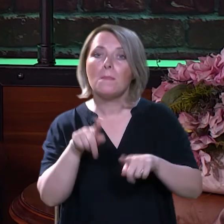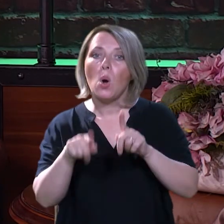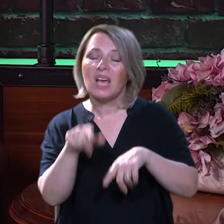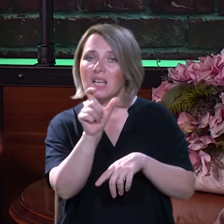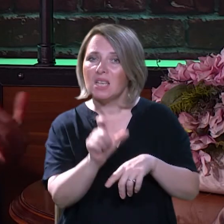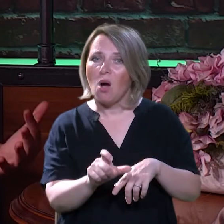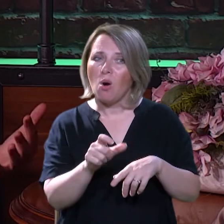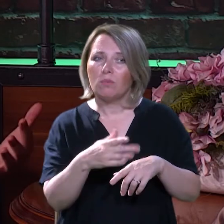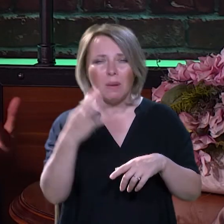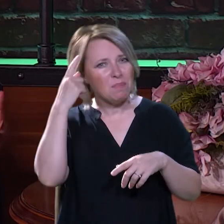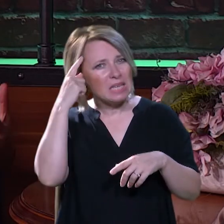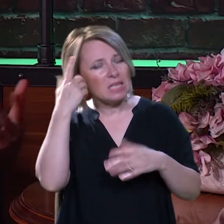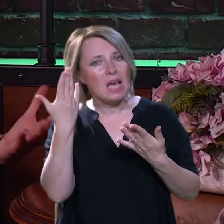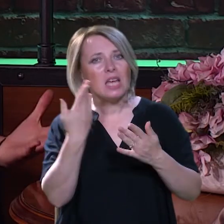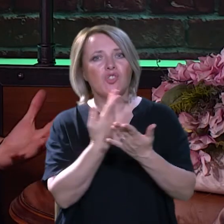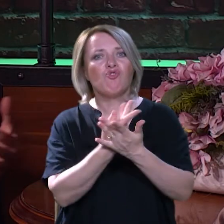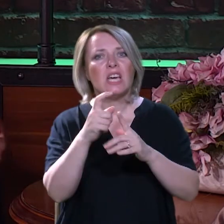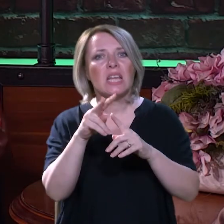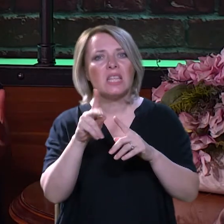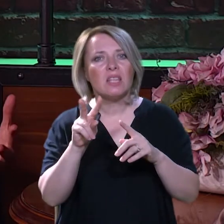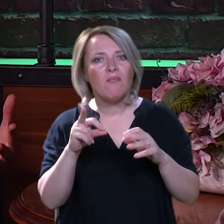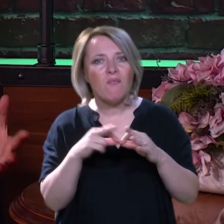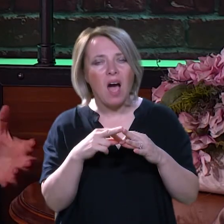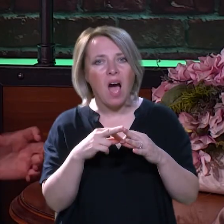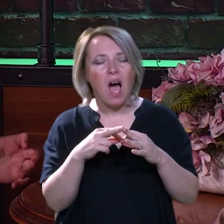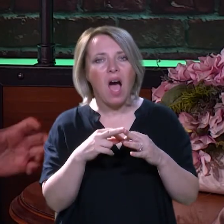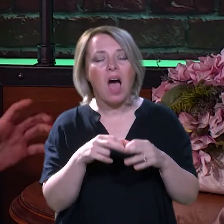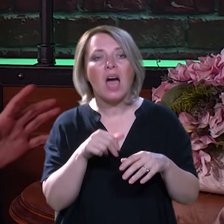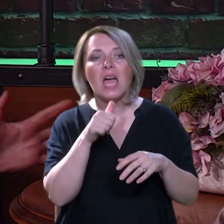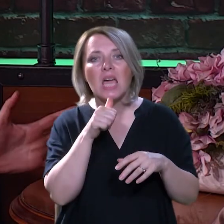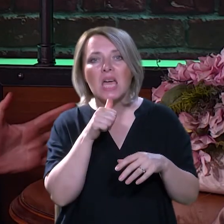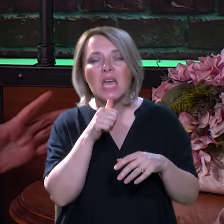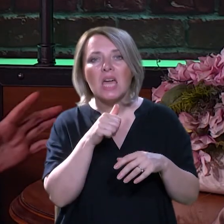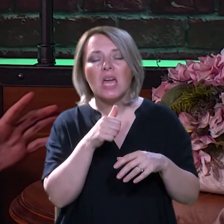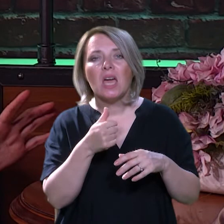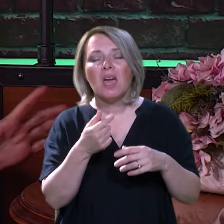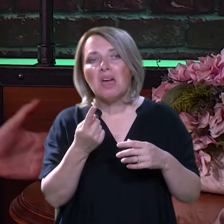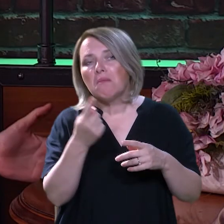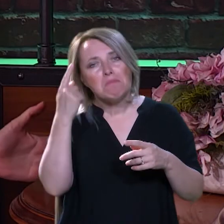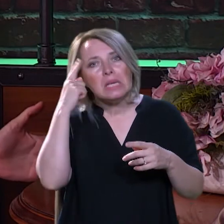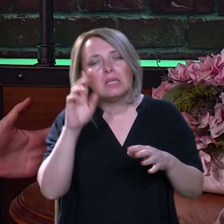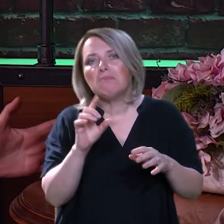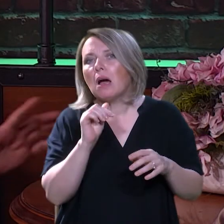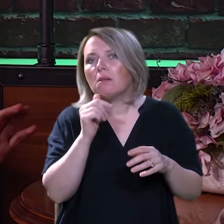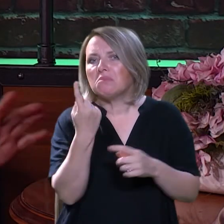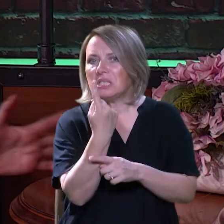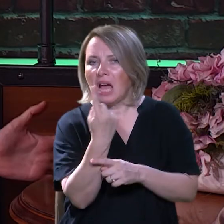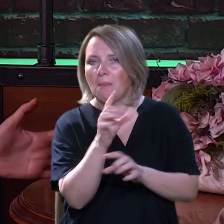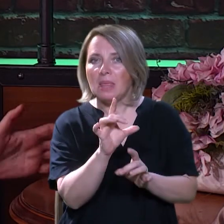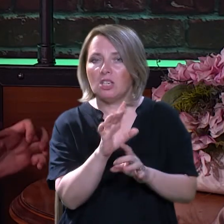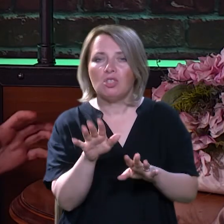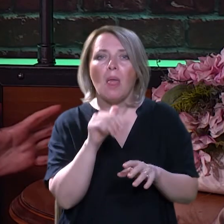doživljava žrtvom okolnosti, žrtvom drugih ljudi, ponašanjima i zatoči se u tome da ona ne može ništa. Da je